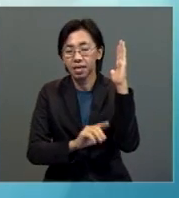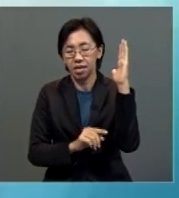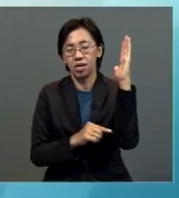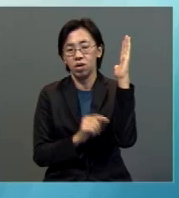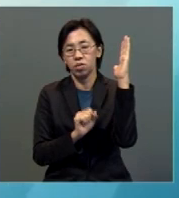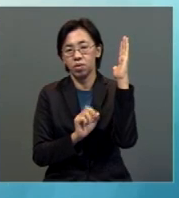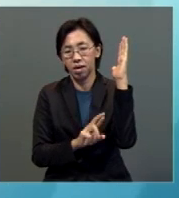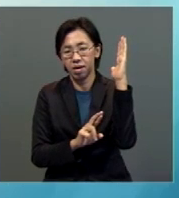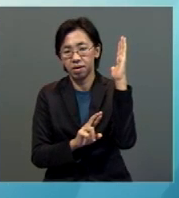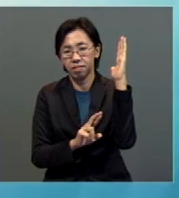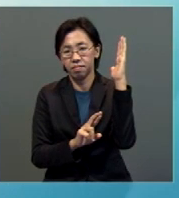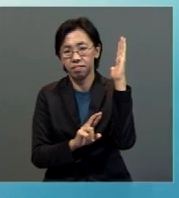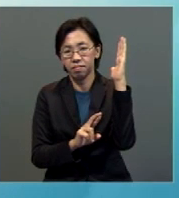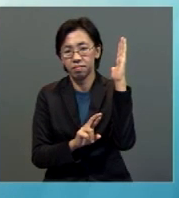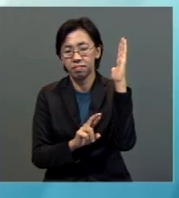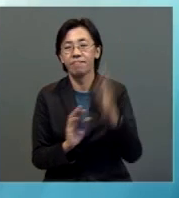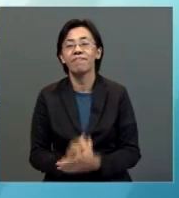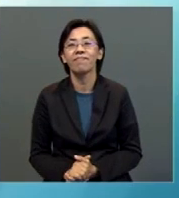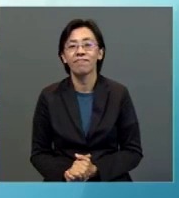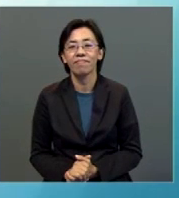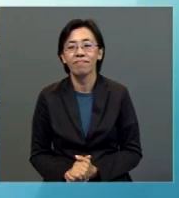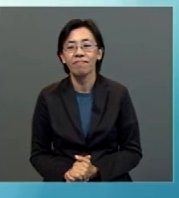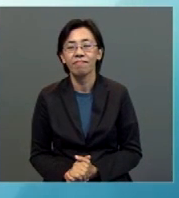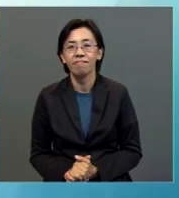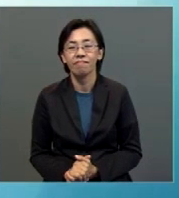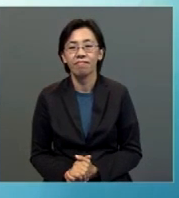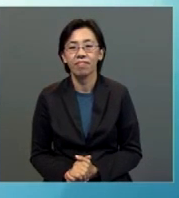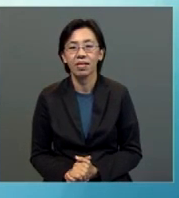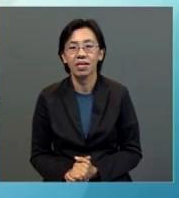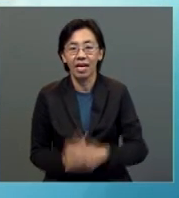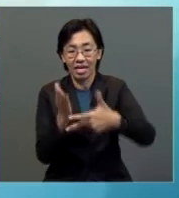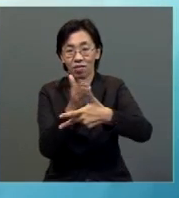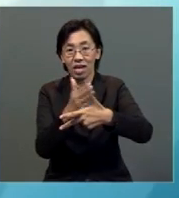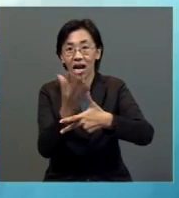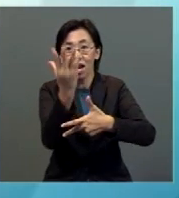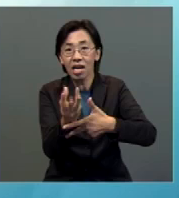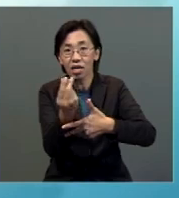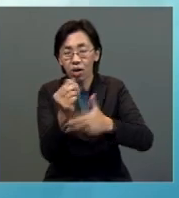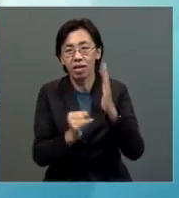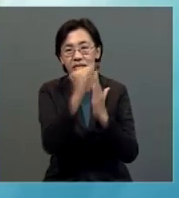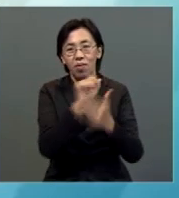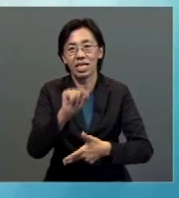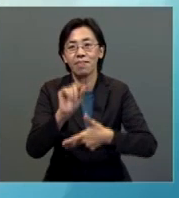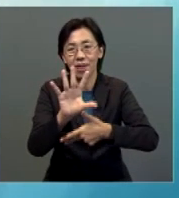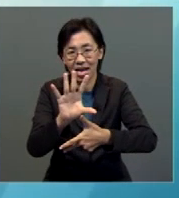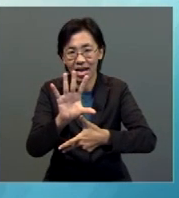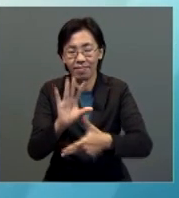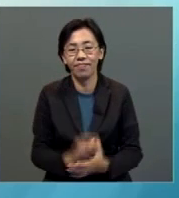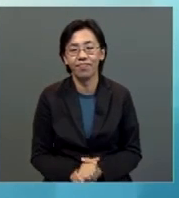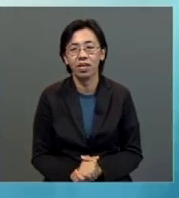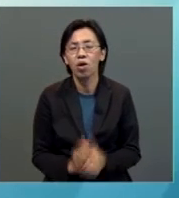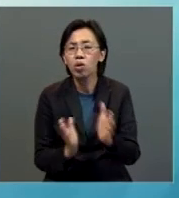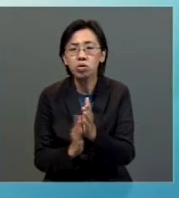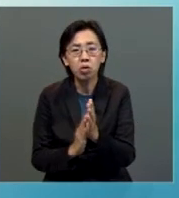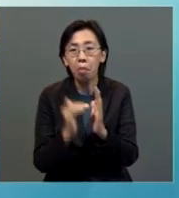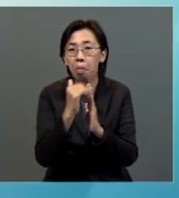านีก็ลงมาในกล่องด้านนี้ด้วยก็ทำให้ข้างบนเหลืออยู่25จังหวัดนะครับต้องชมภาคเหนือ